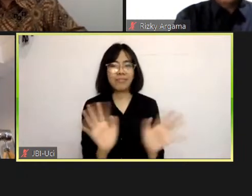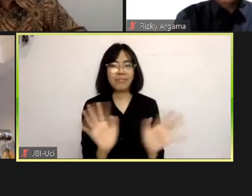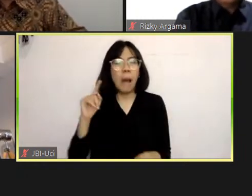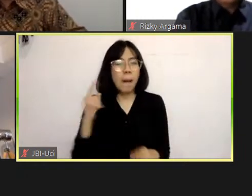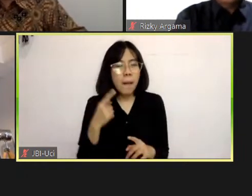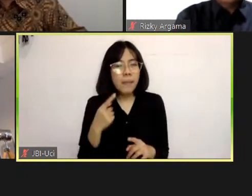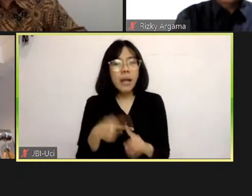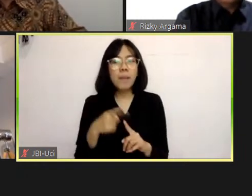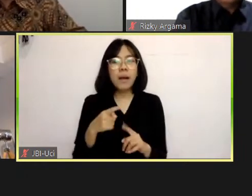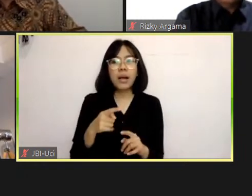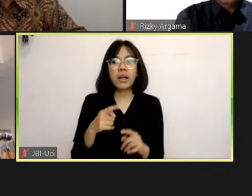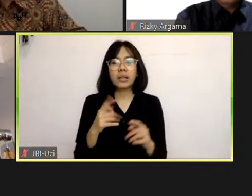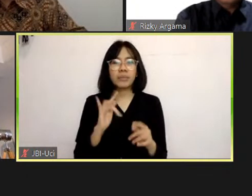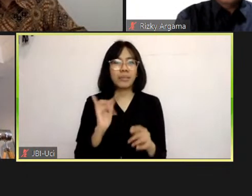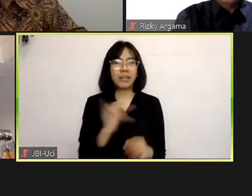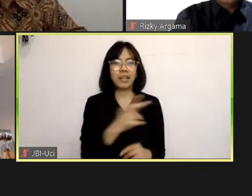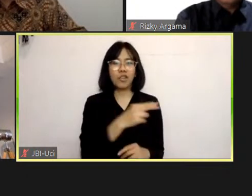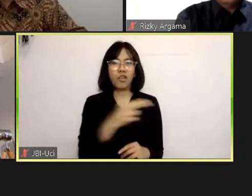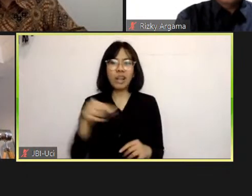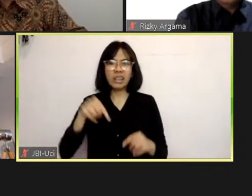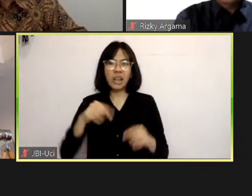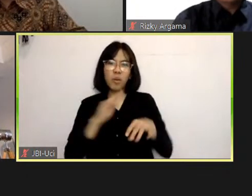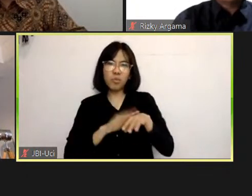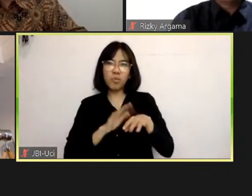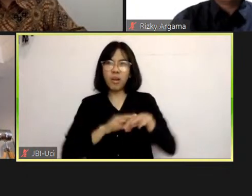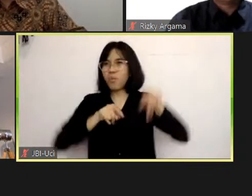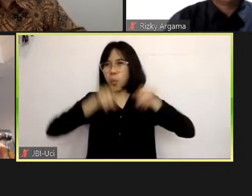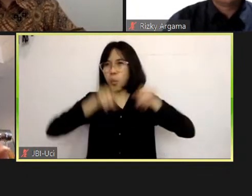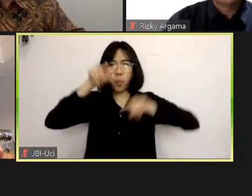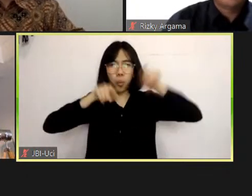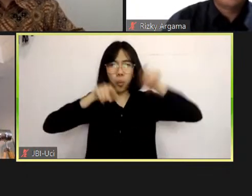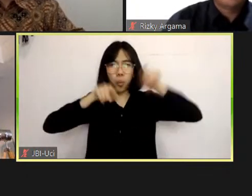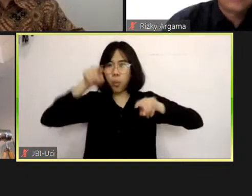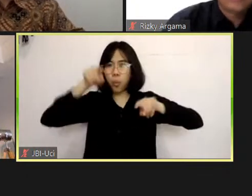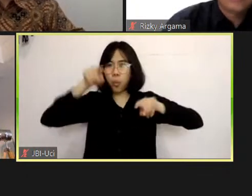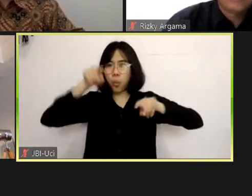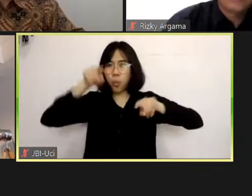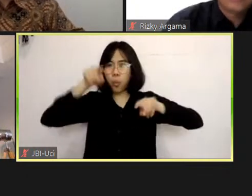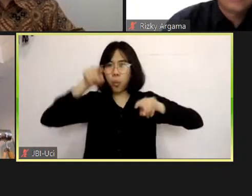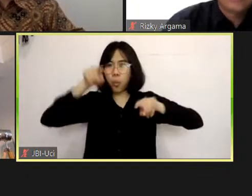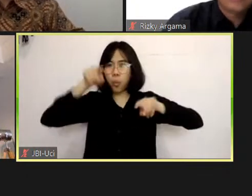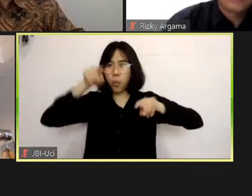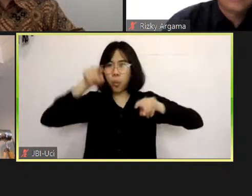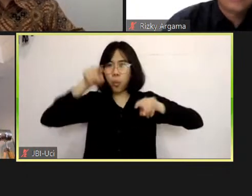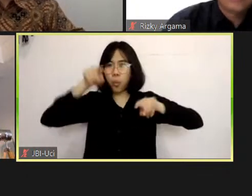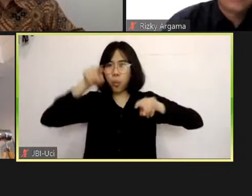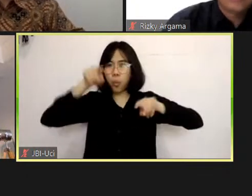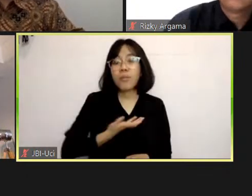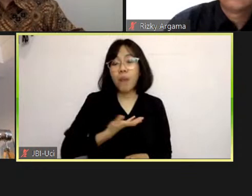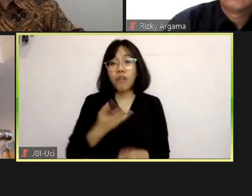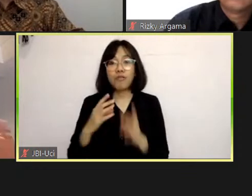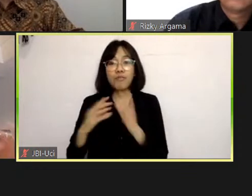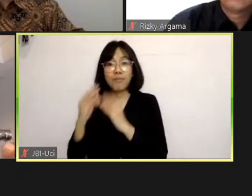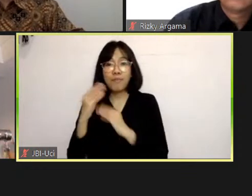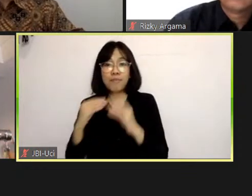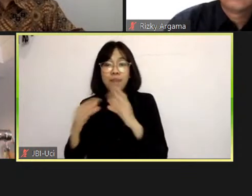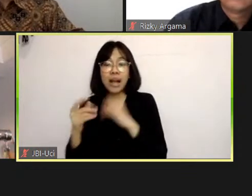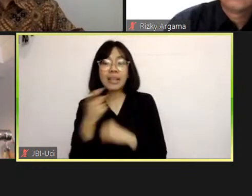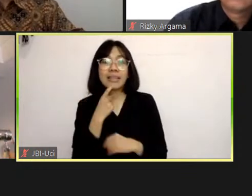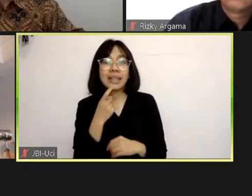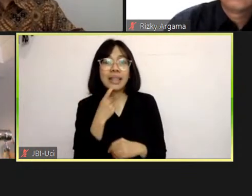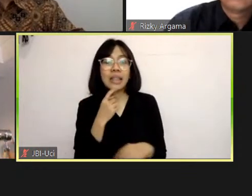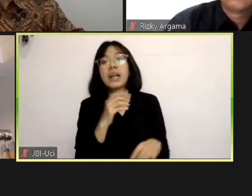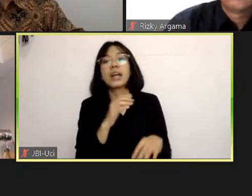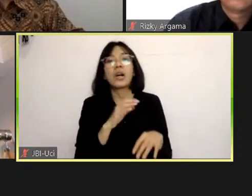tingkat keberagaman seperti Indonesia. Nah, jadi kalau kita membahas kebebasan berpendapat di Indonesia yang mestinya sesuai dengan nilai